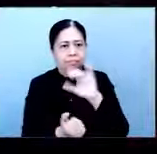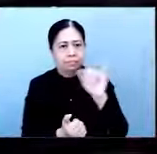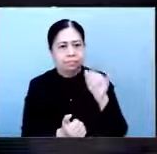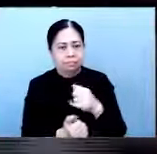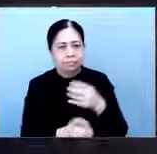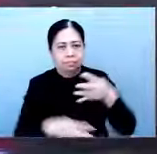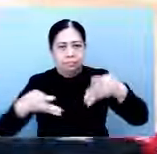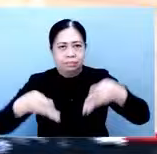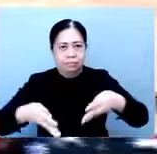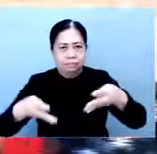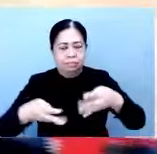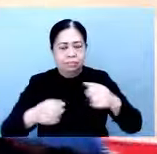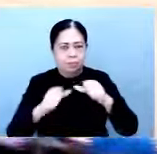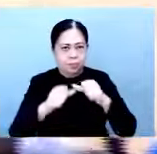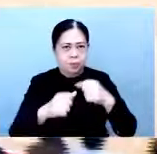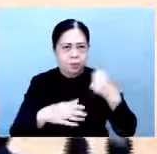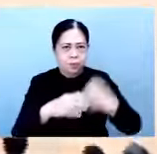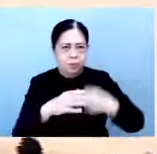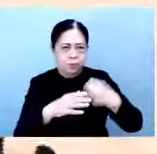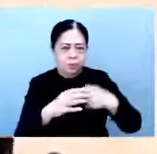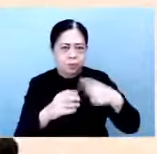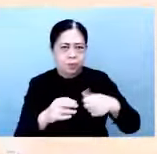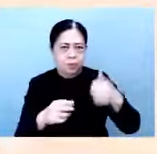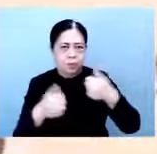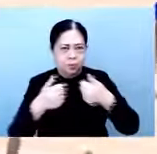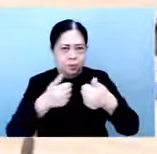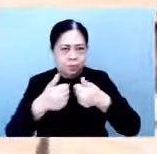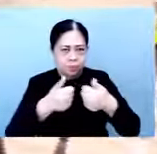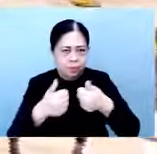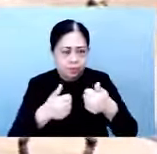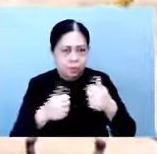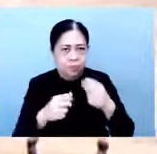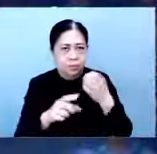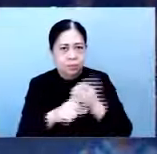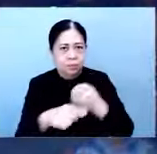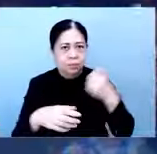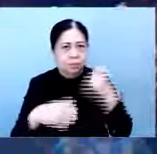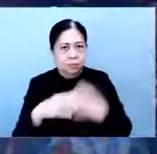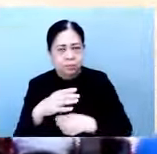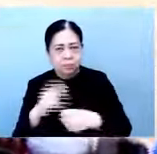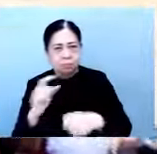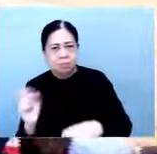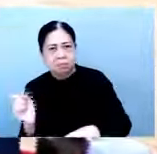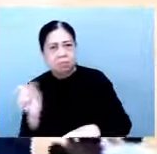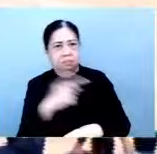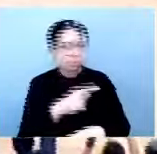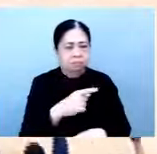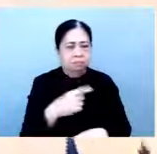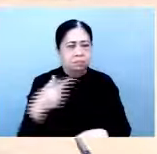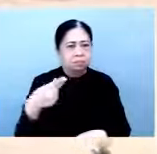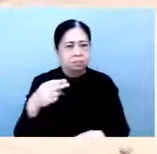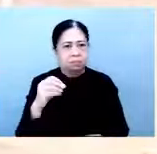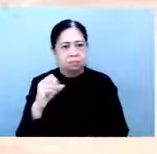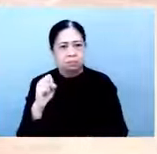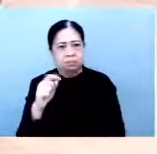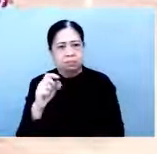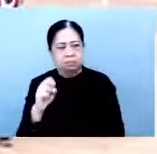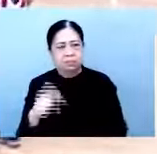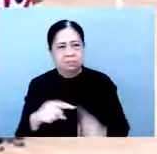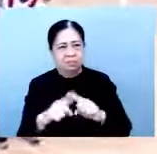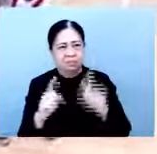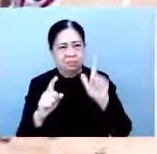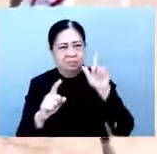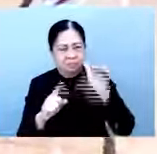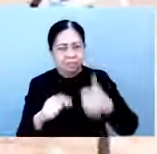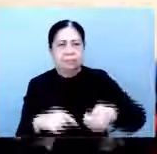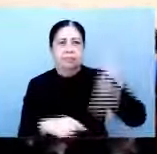fourth quarter, todo bigay ang dalawang koponan. Sa bawat tira ng Beermen, may sagot ang mga hot shots. Pero sa crunch time, naputol